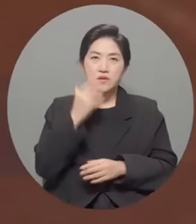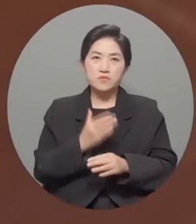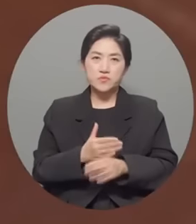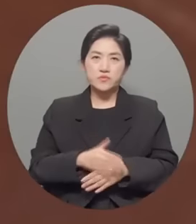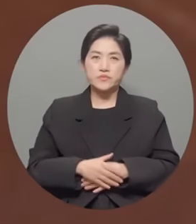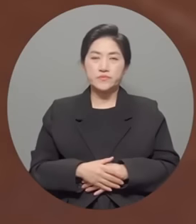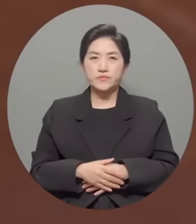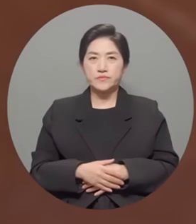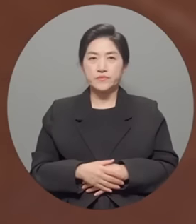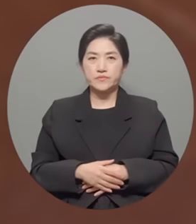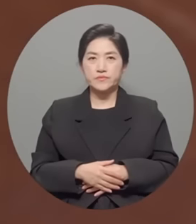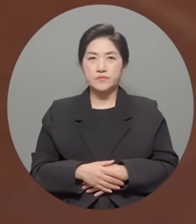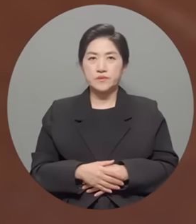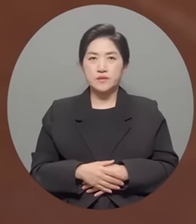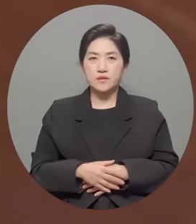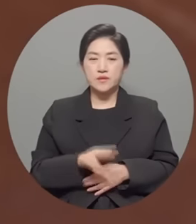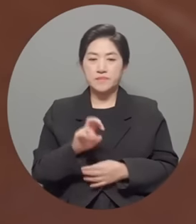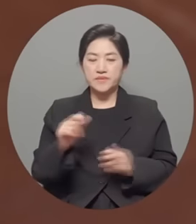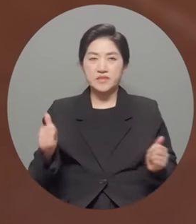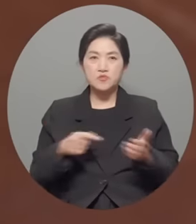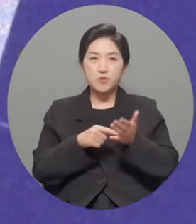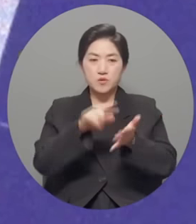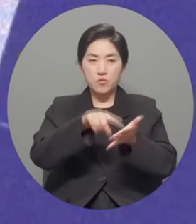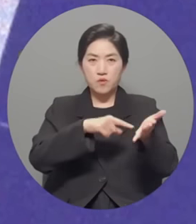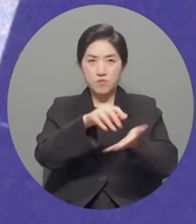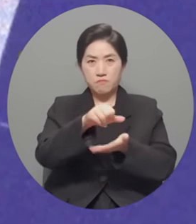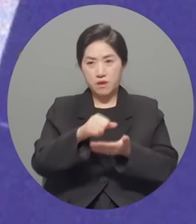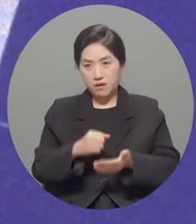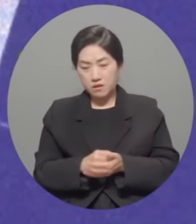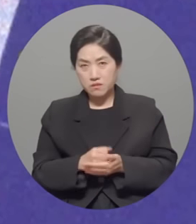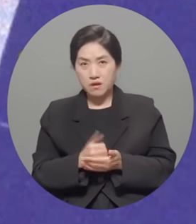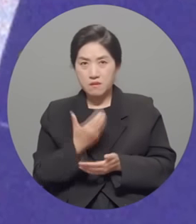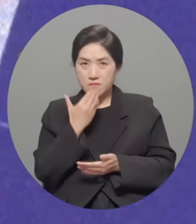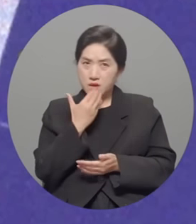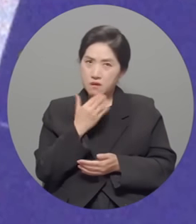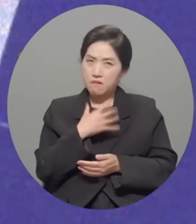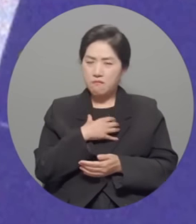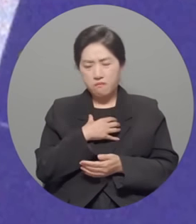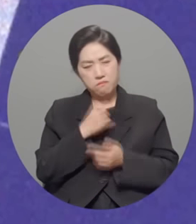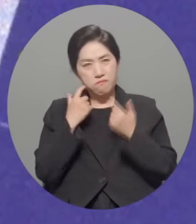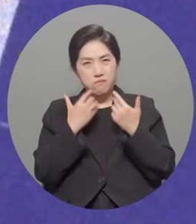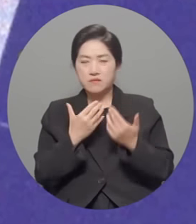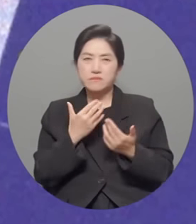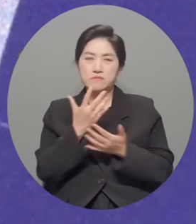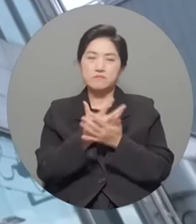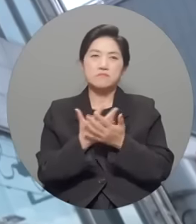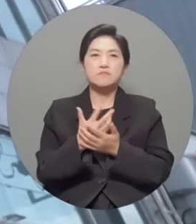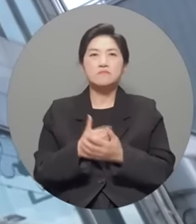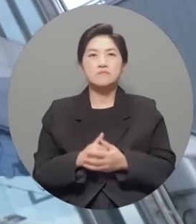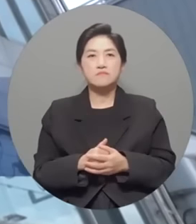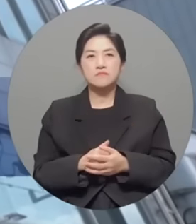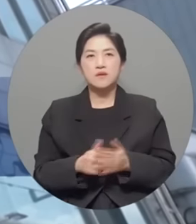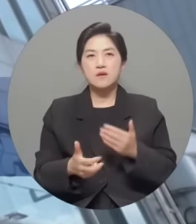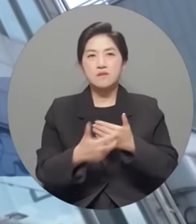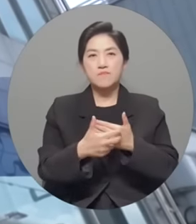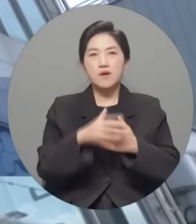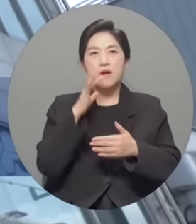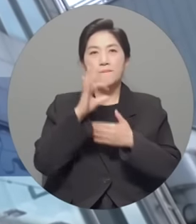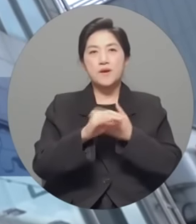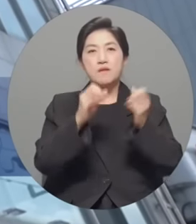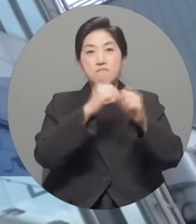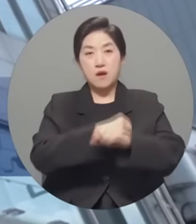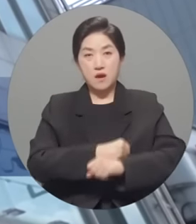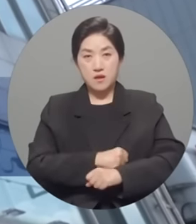있습니다. 민사소송을 통해 환불을 받으려 해도 받아낼 수 있을지 확실치 않습니다. 그 병원이 만약에 이제 파산을